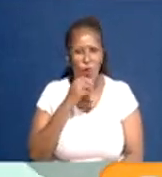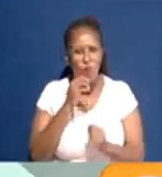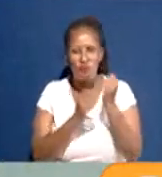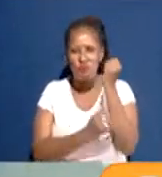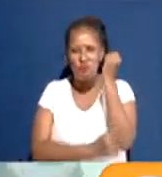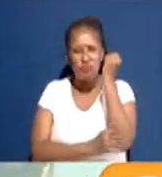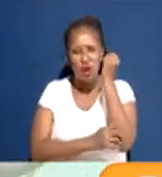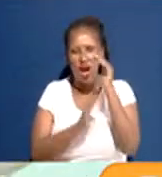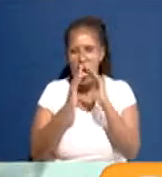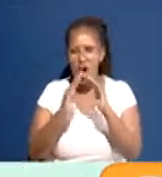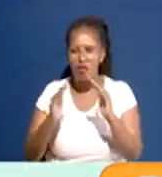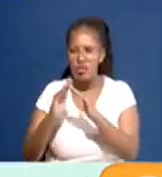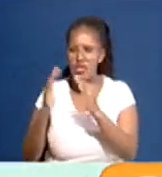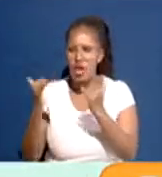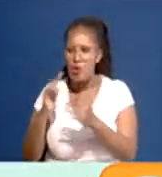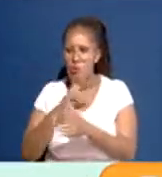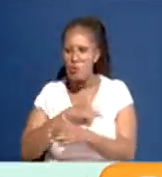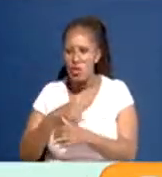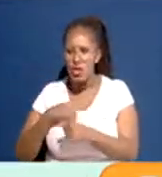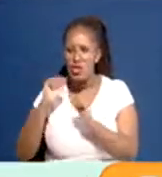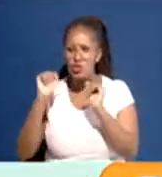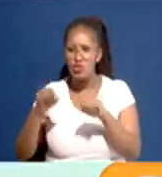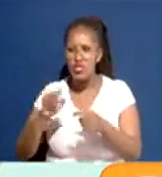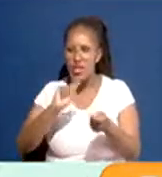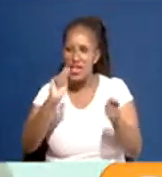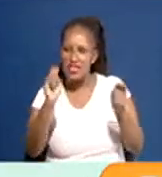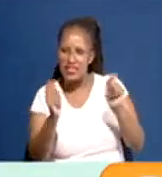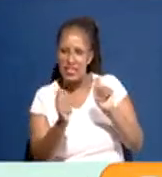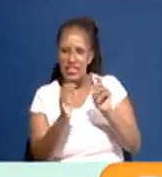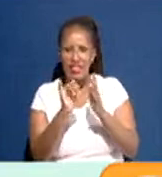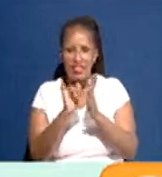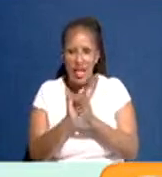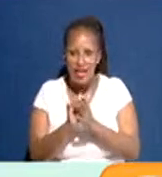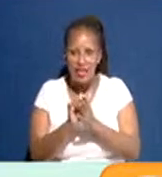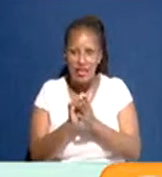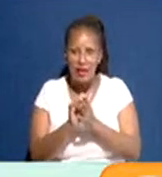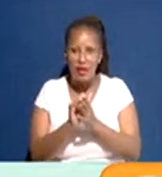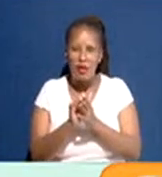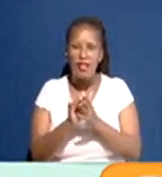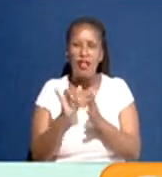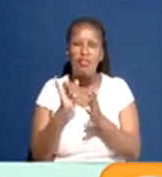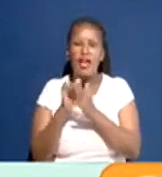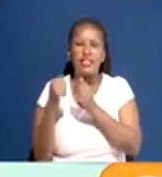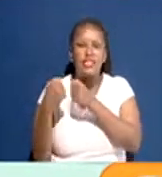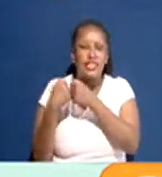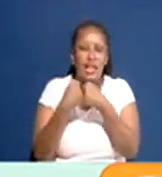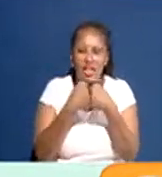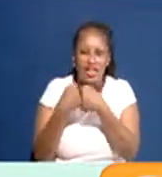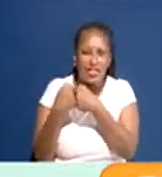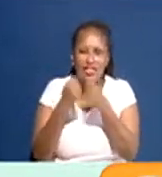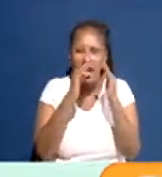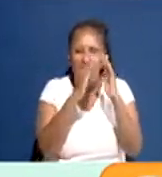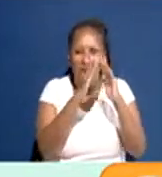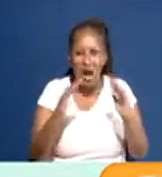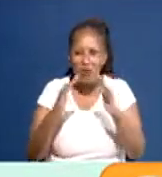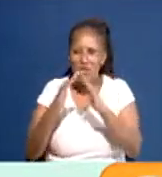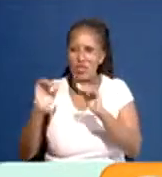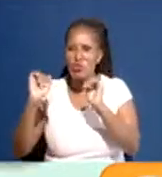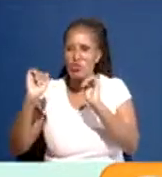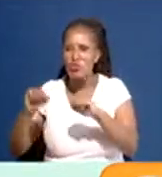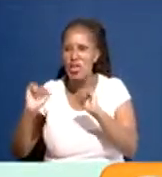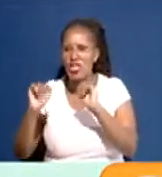nafasi hiyo tunaweza kuibadilisha, ile changamoto ya kukosa nyumba tunaweza